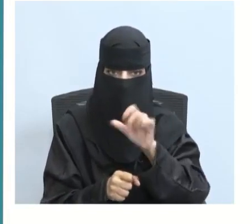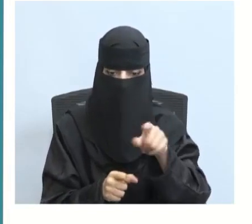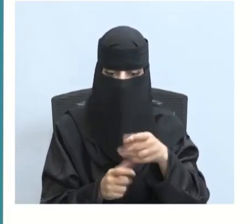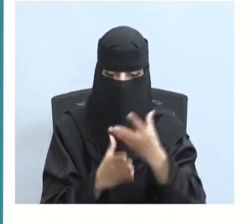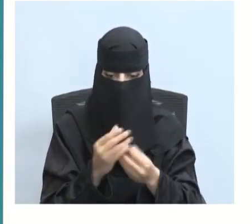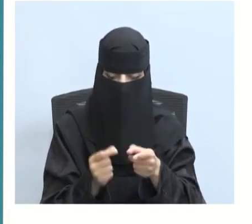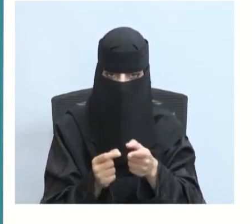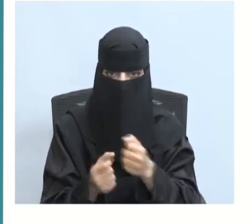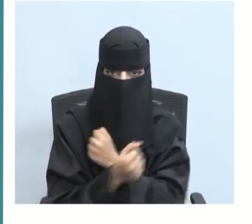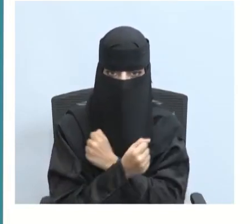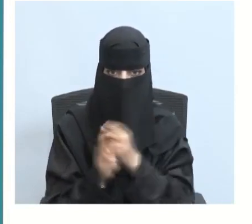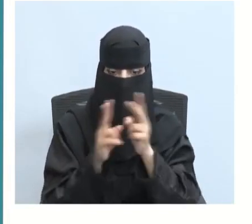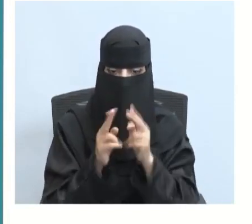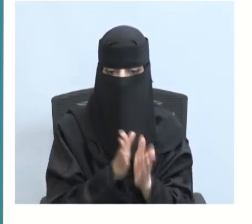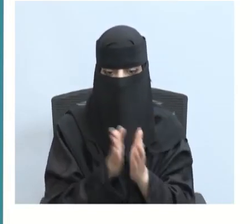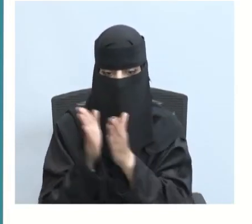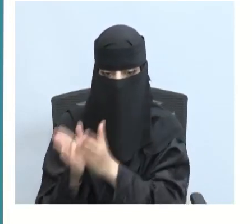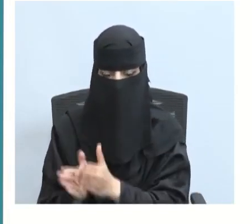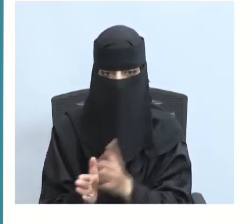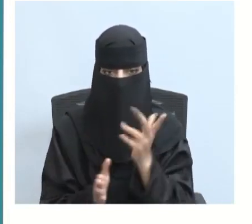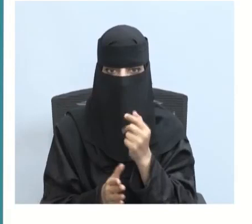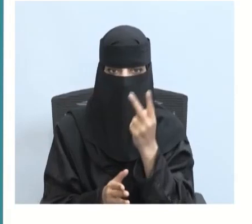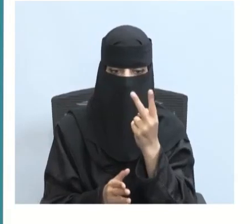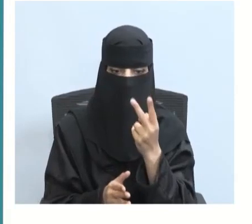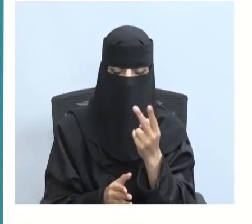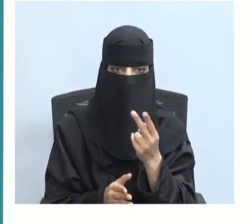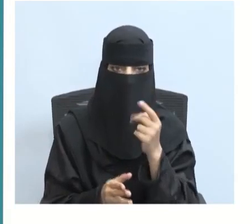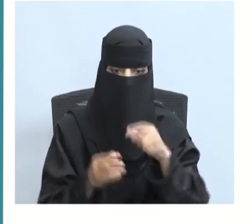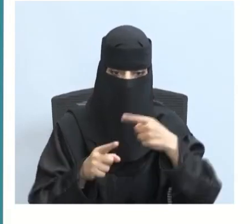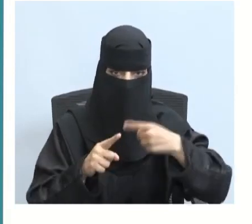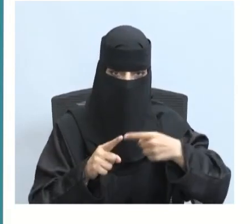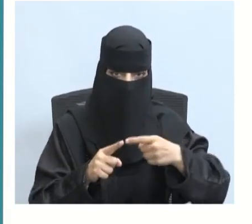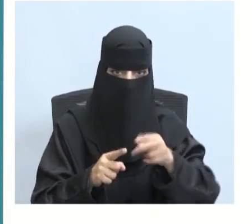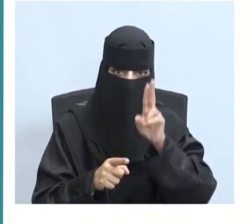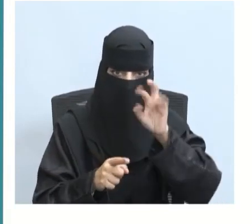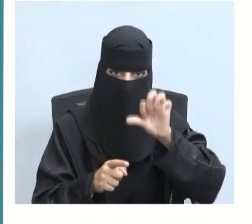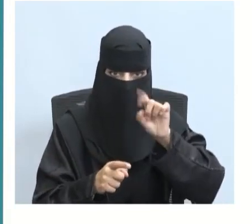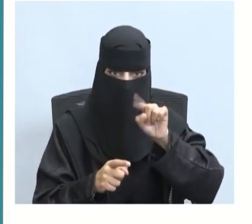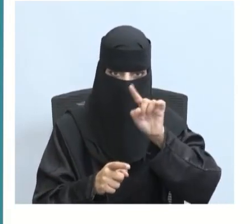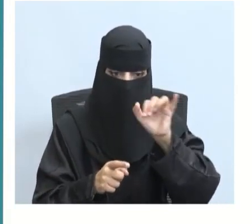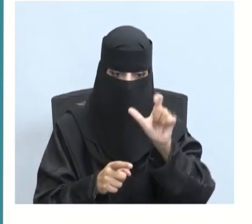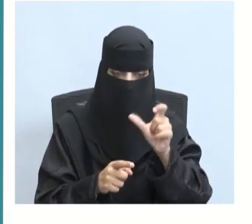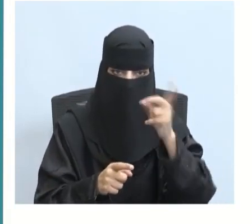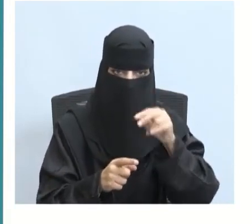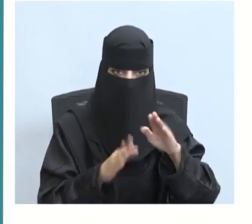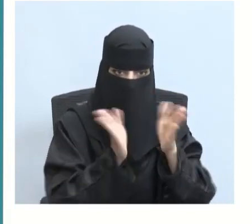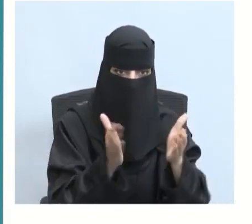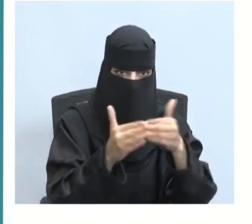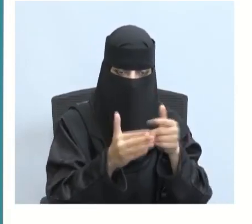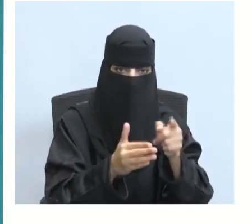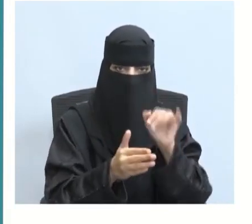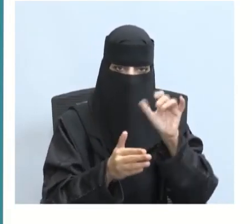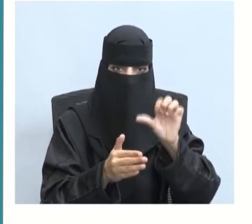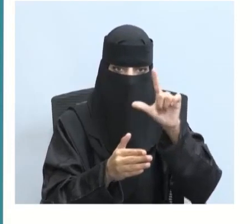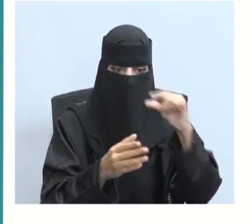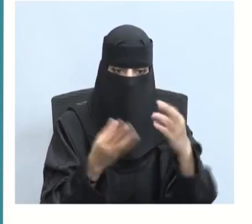الطاقه الكهربائيه رقم اثنان التربين والمولد الك كهربائي